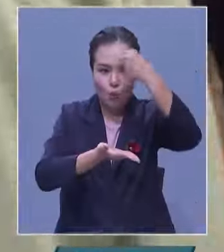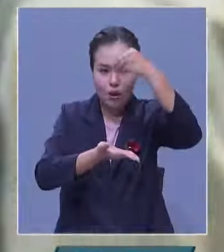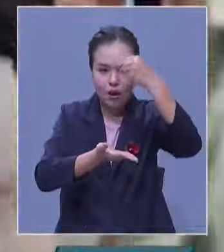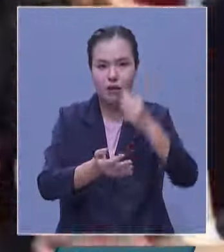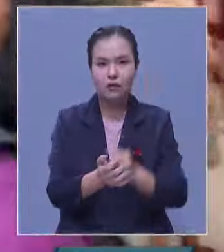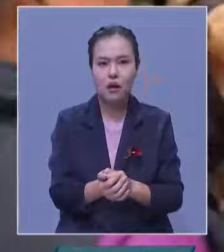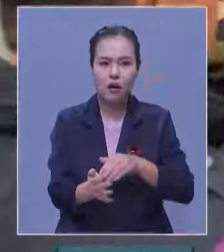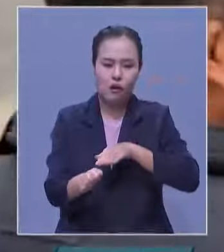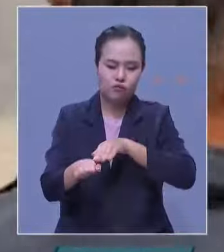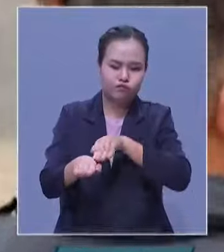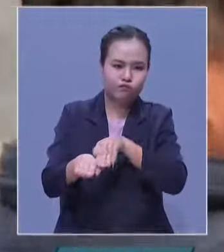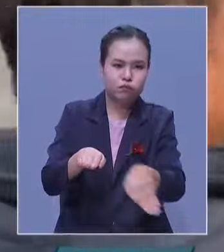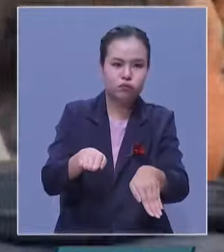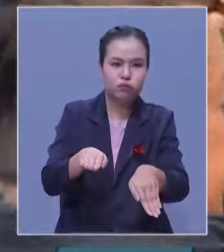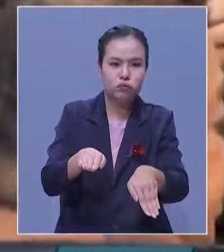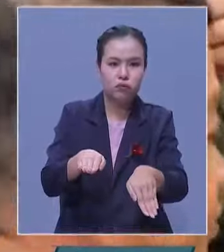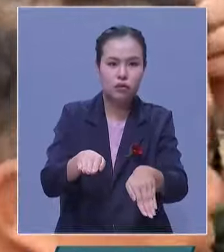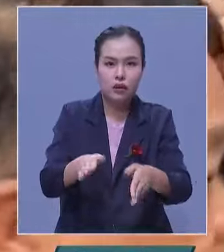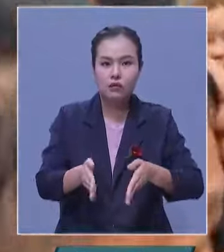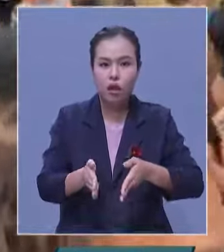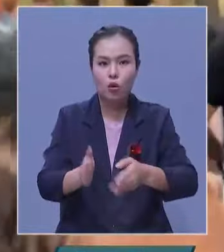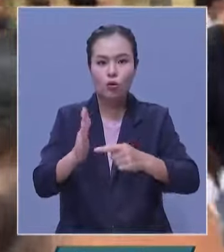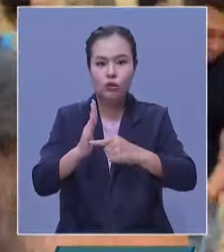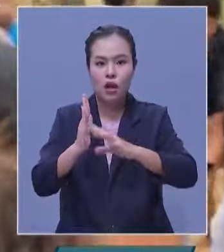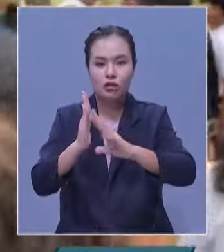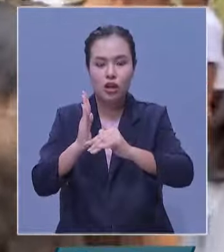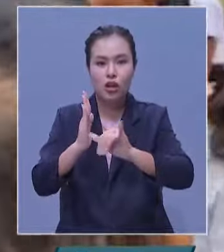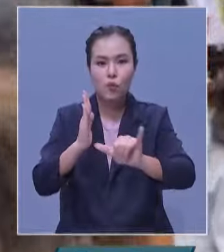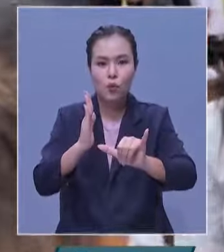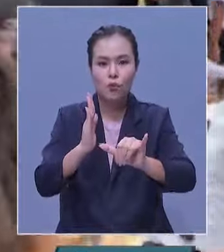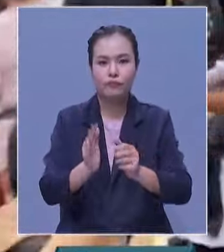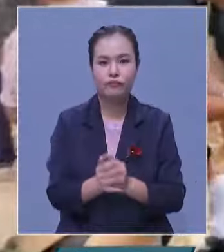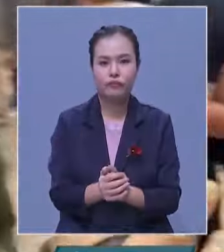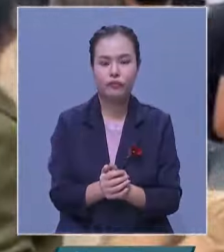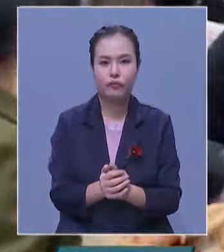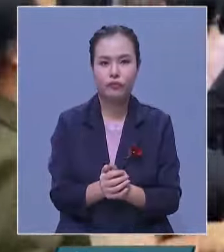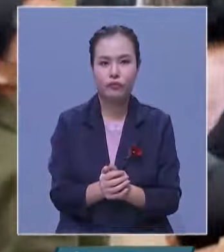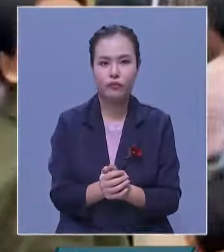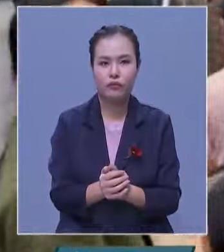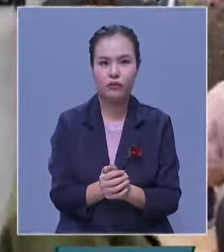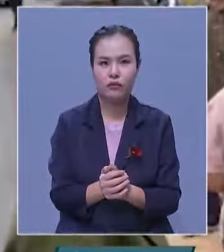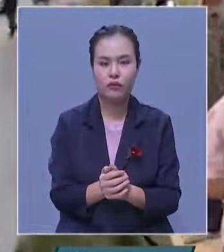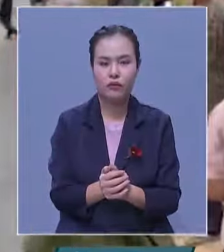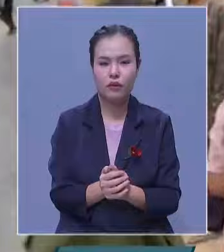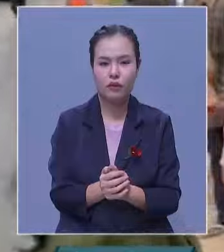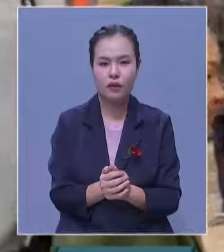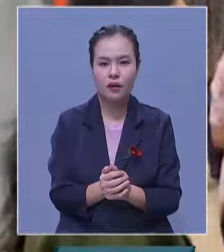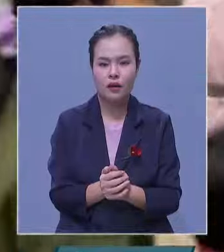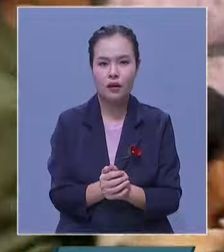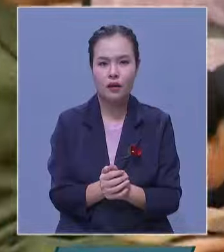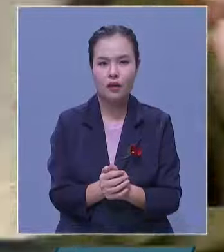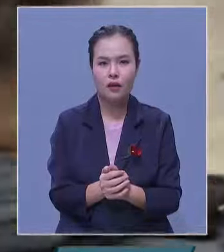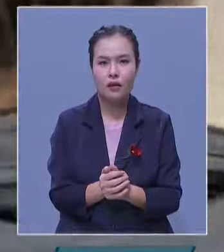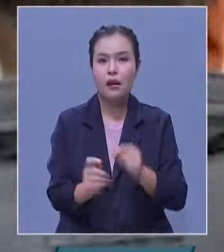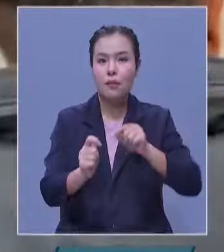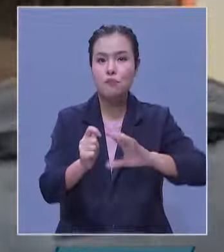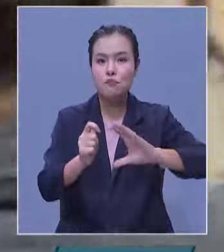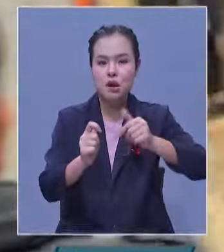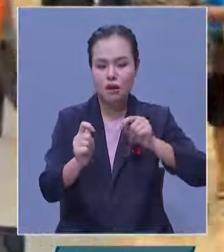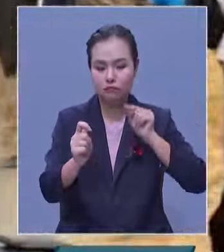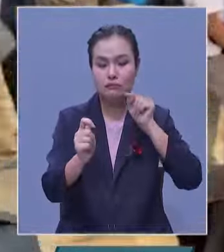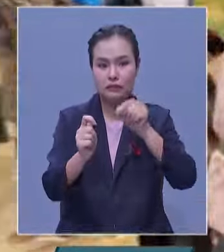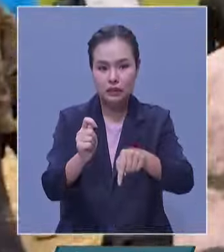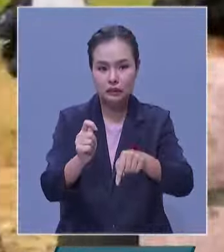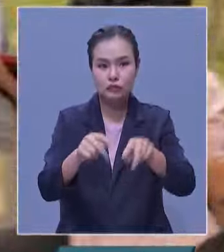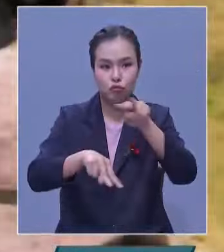วิ่งตกถนนบริเวณเส้นทางชัยภูมิตัดโตนทางขึ้นม.ห้วยชันขาเข้าเมืองชัยภูมิ